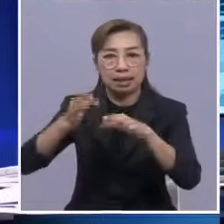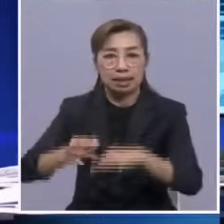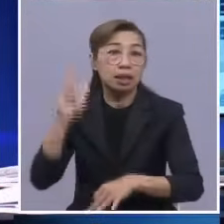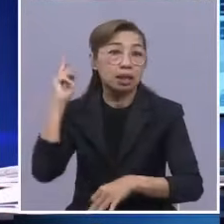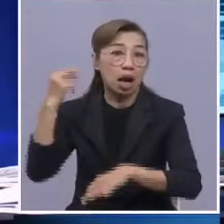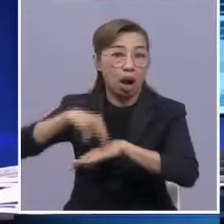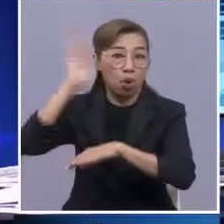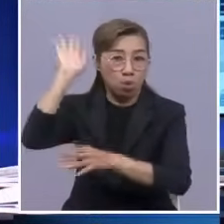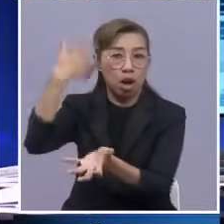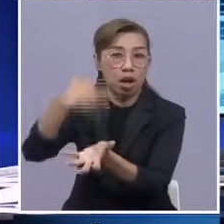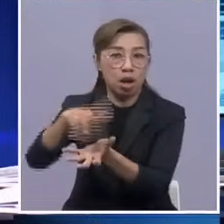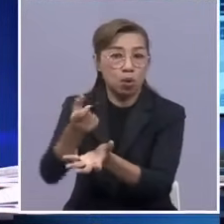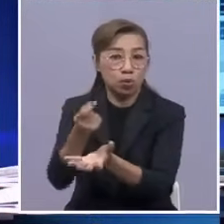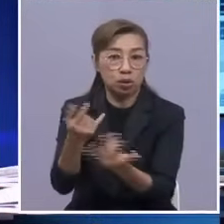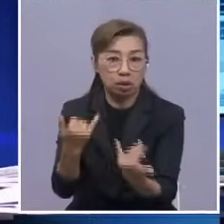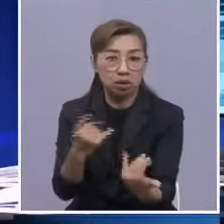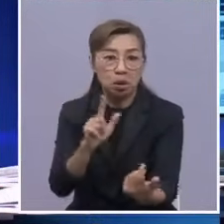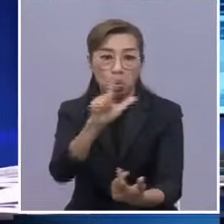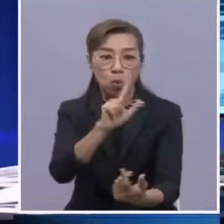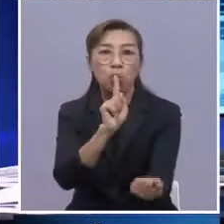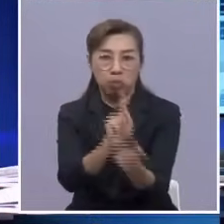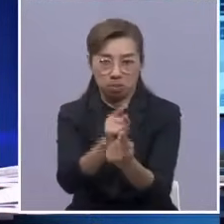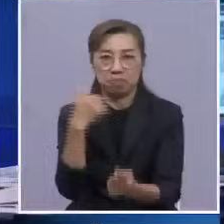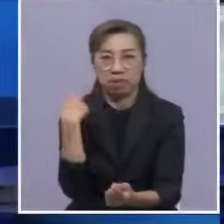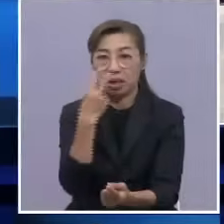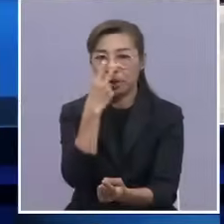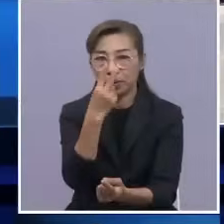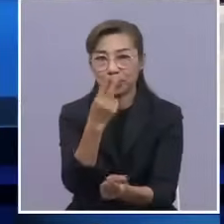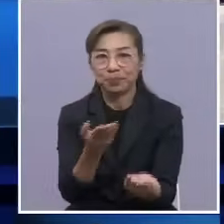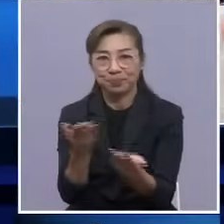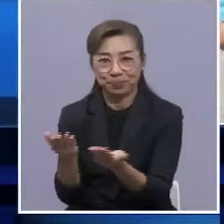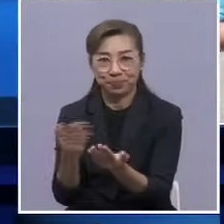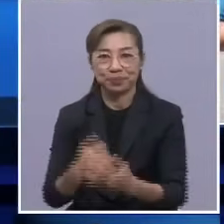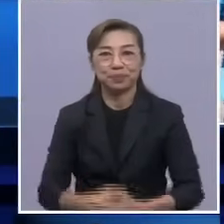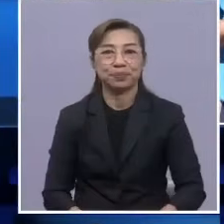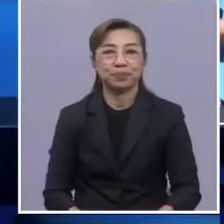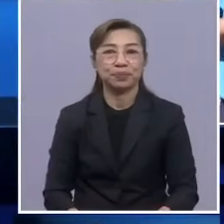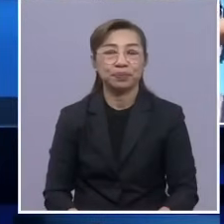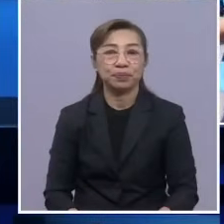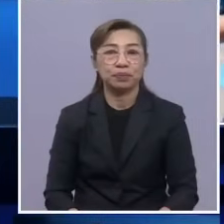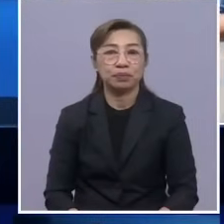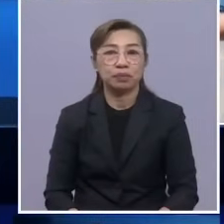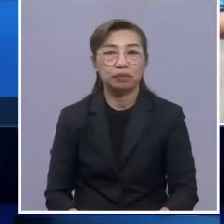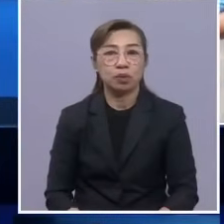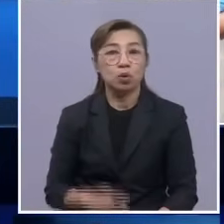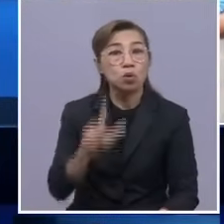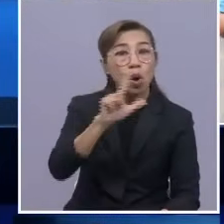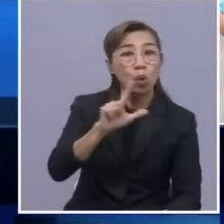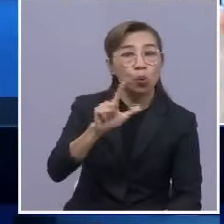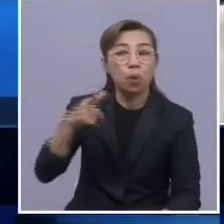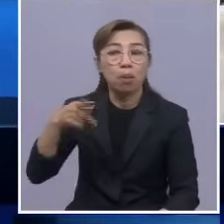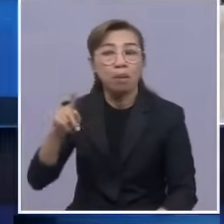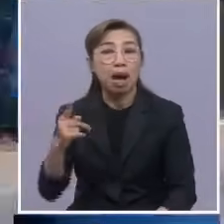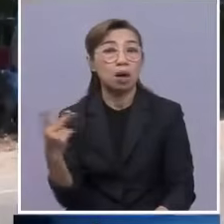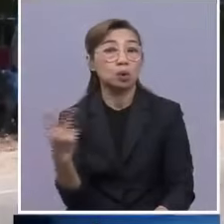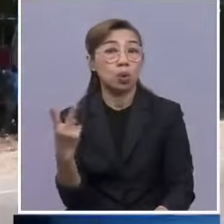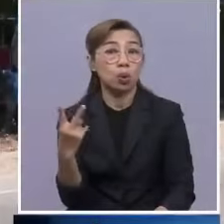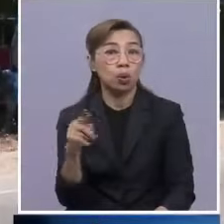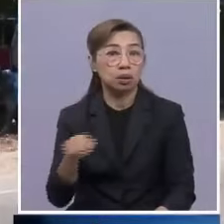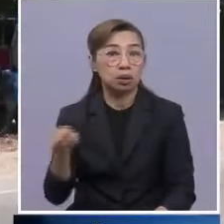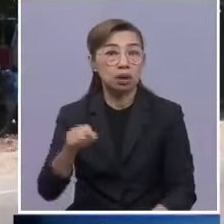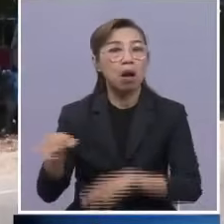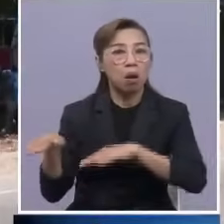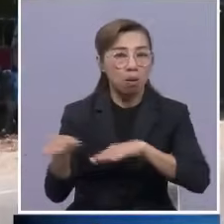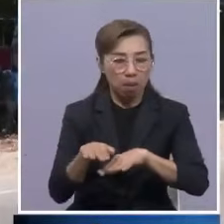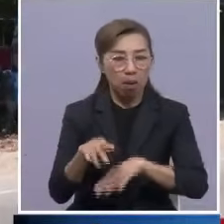านติดตามบรรยากาศเห็นว่าเจอลุงพลด้วยนะครับเชิญครับคุณอิทธิพัฒน์ครับ ทั้งลุงพลและป้าแตนต่างเตรียมความพร้อมที่จะ